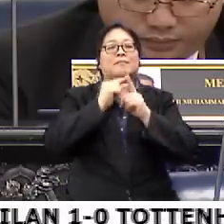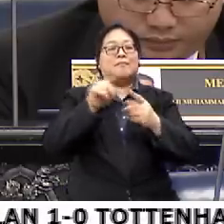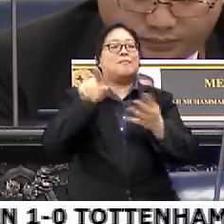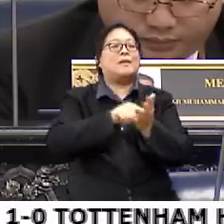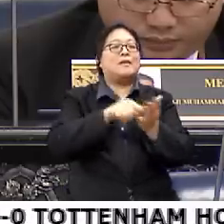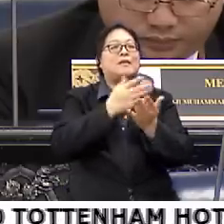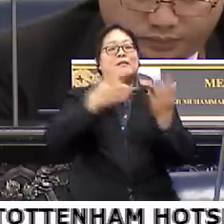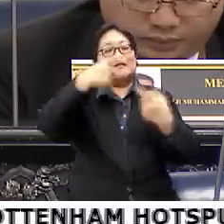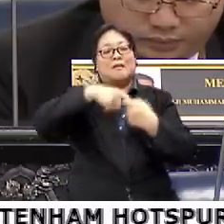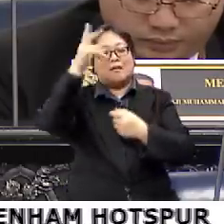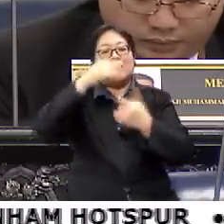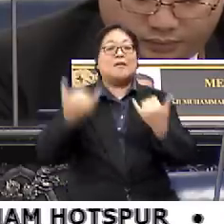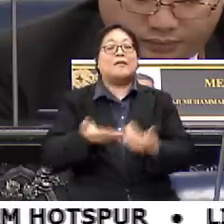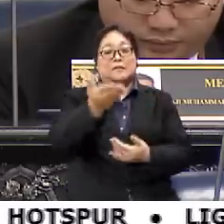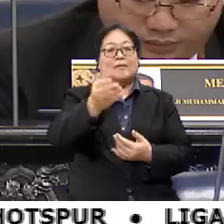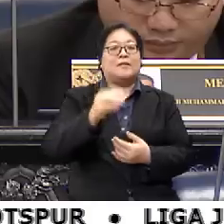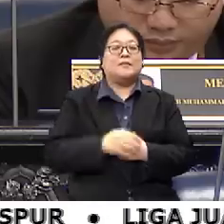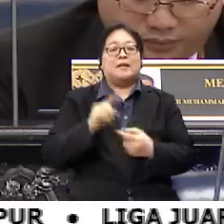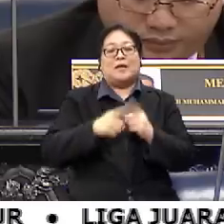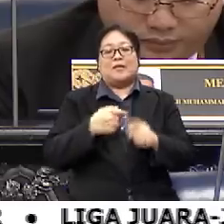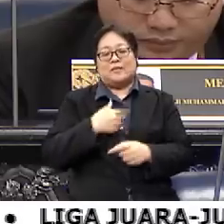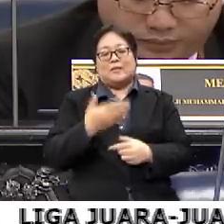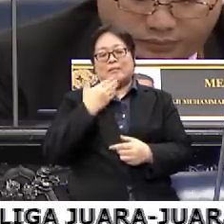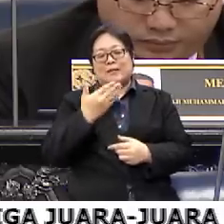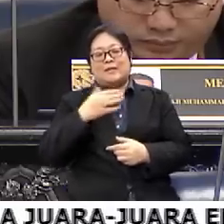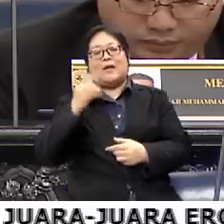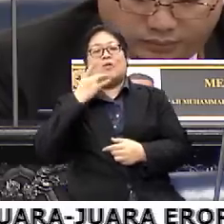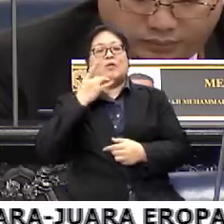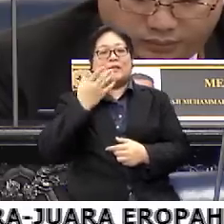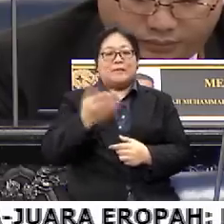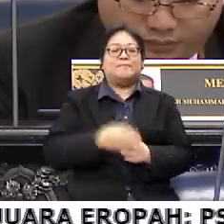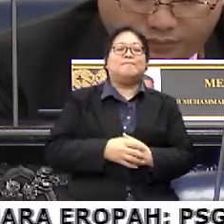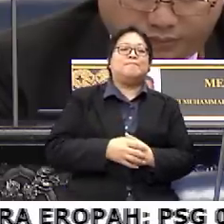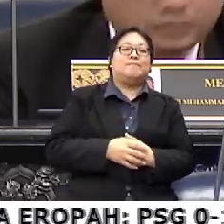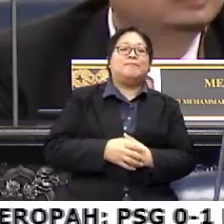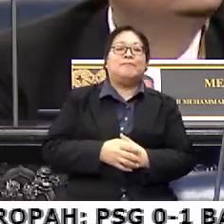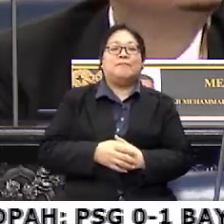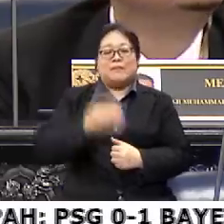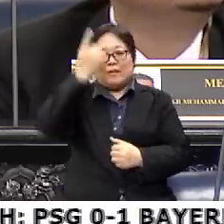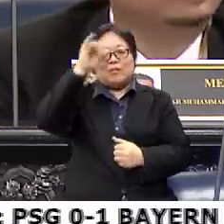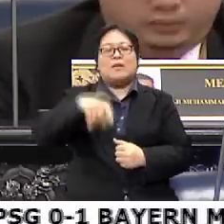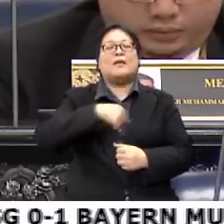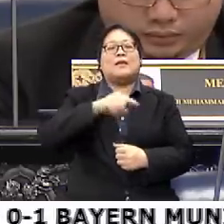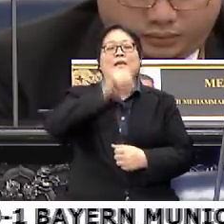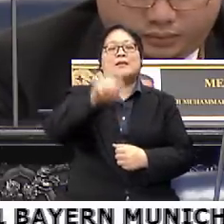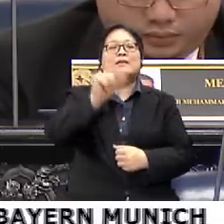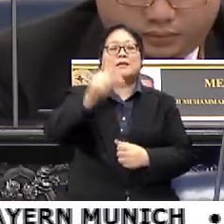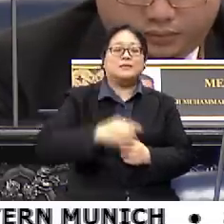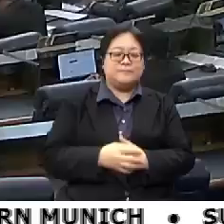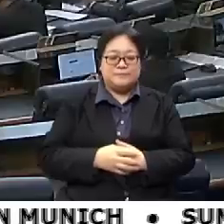media sosial berkenaan kerajaan hari ini. Ya, sila sahabat saya. Alustar, terima kasih. Alustar, terima kasih. Datuk Speaker, cuma nak tanya sikit